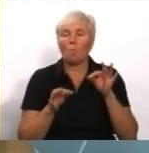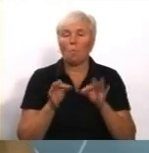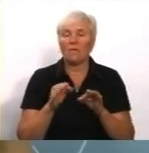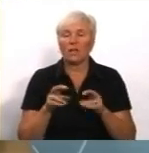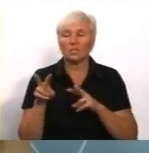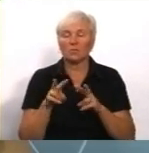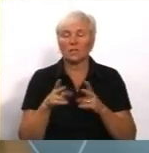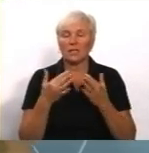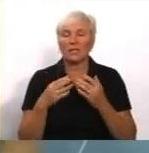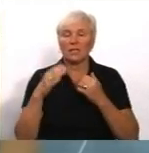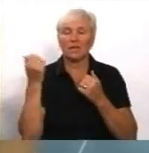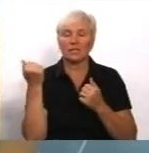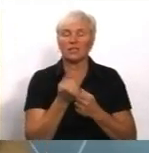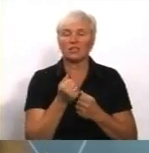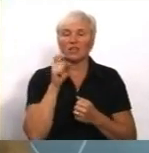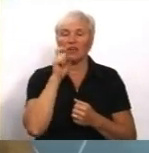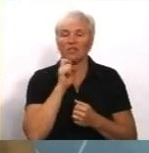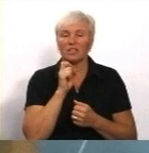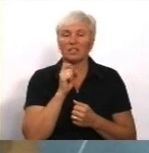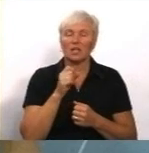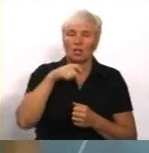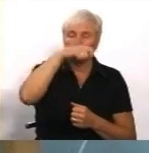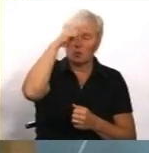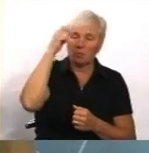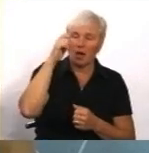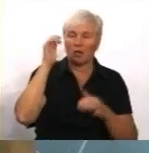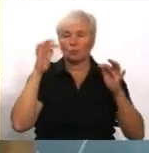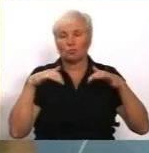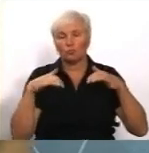кілька тижнів на Вінниччині, спека, дощі, це все